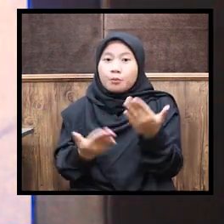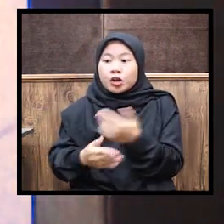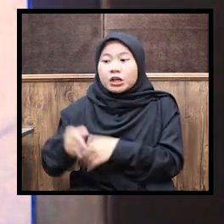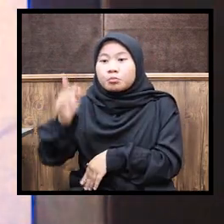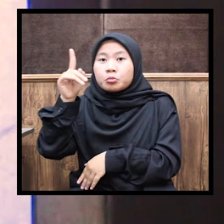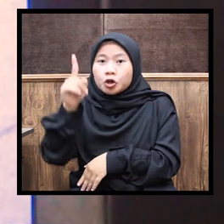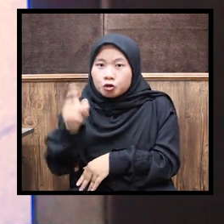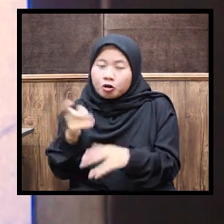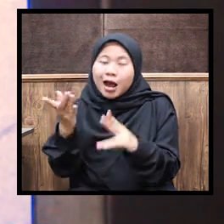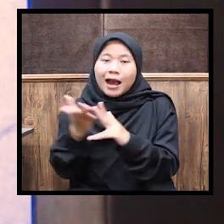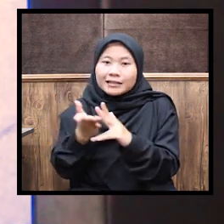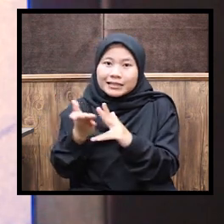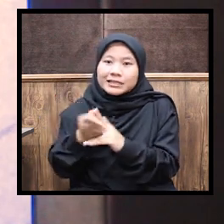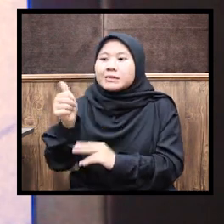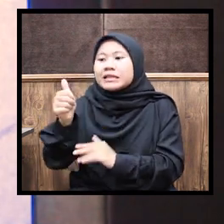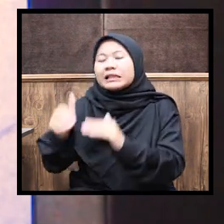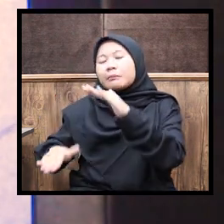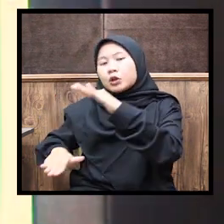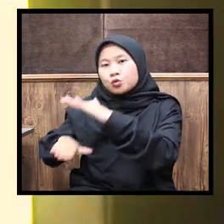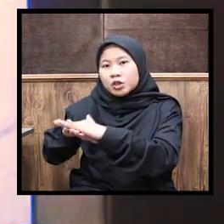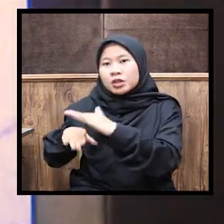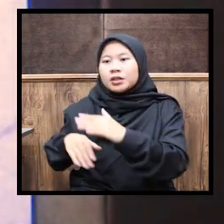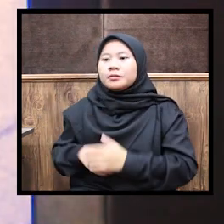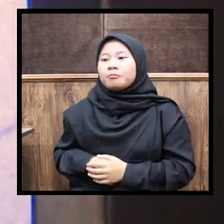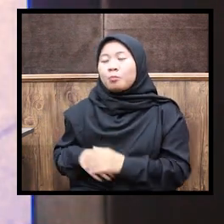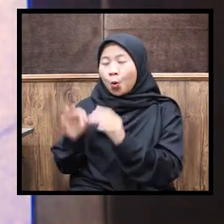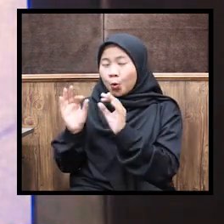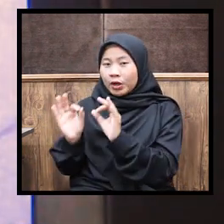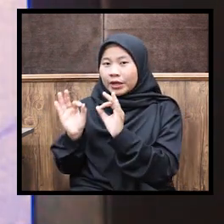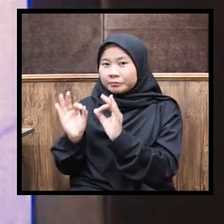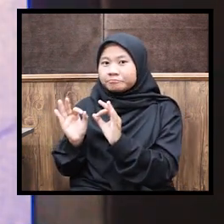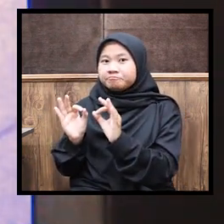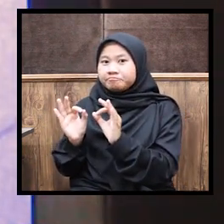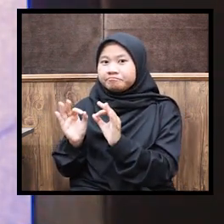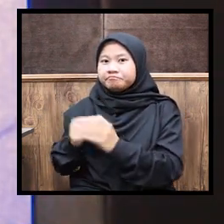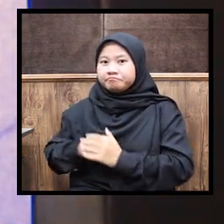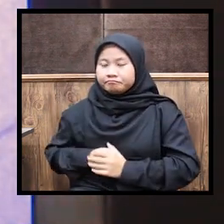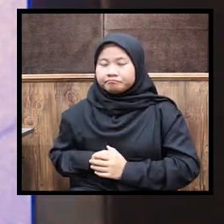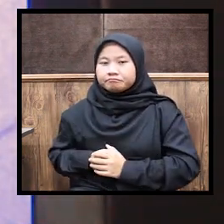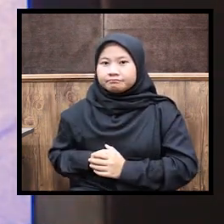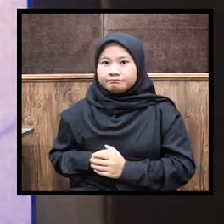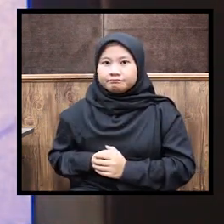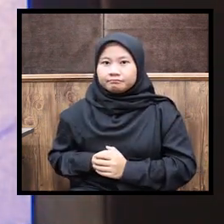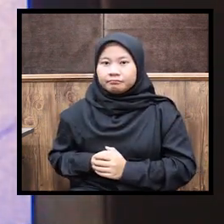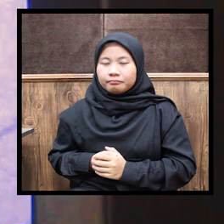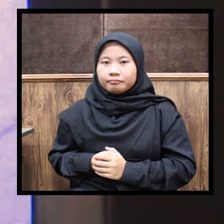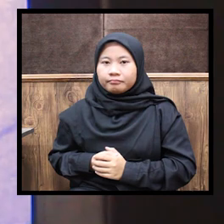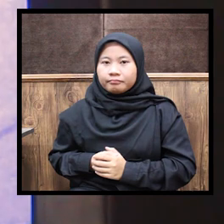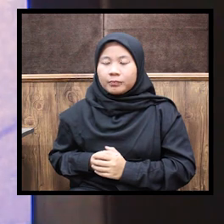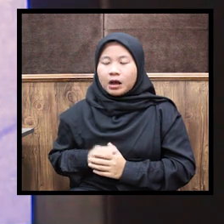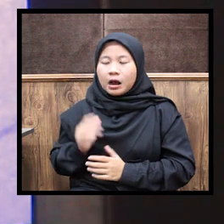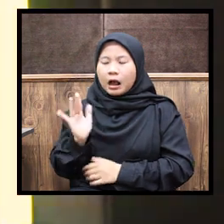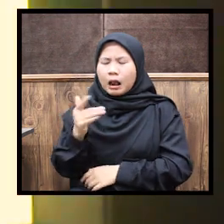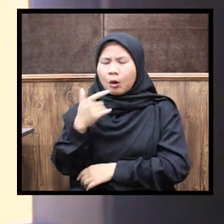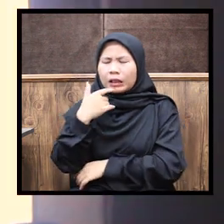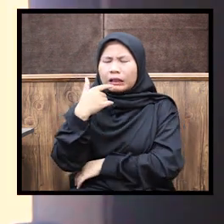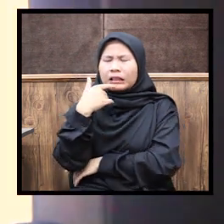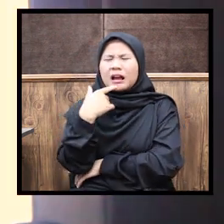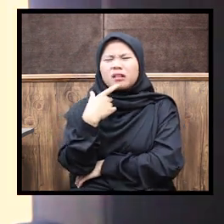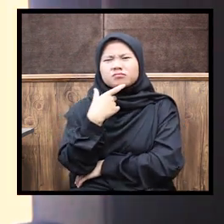bisa terpenuhi gitu terpenuhi gitu Pak betul ee ini pak ee kalau terkait dengan ini Pak